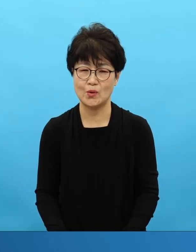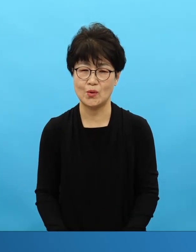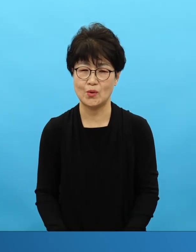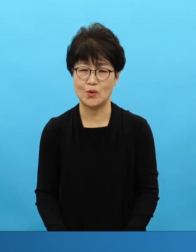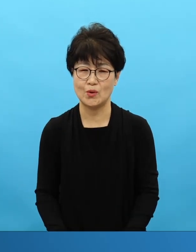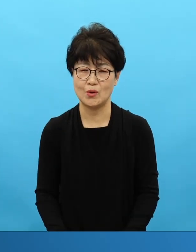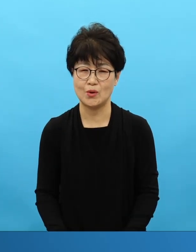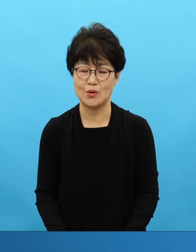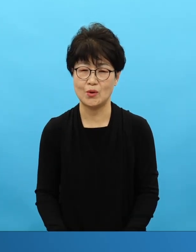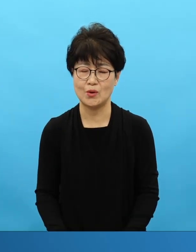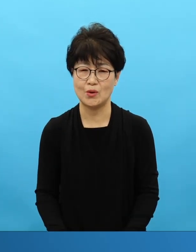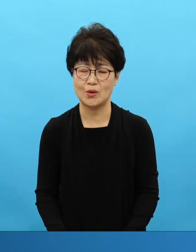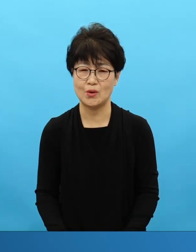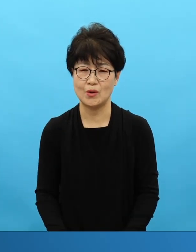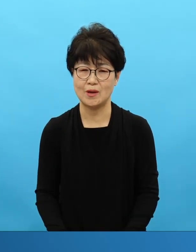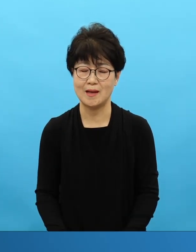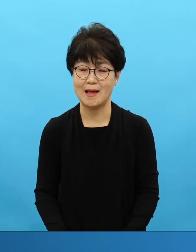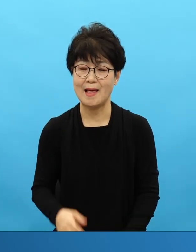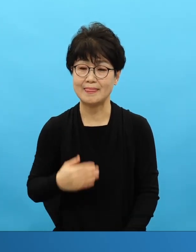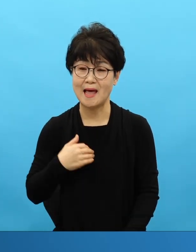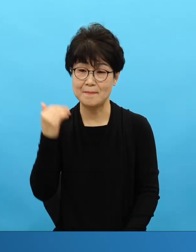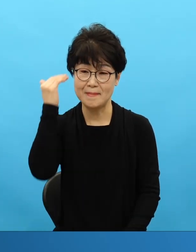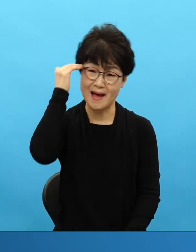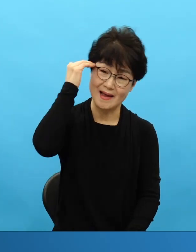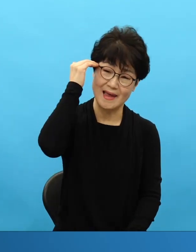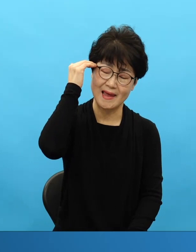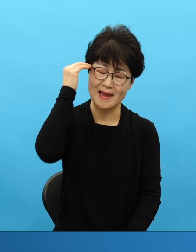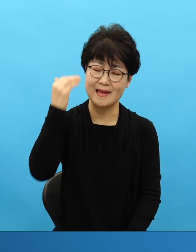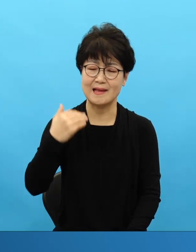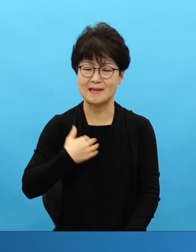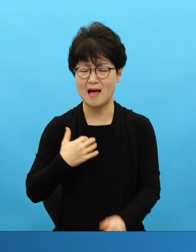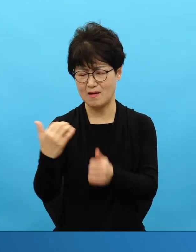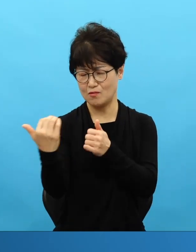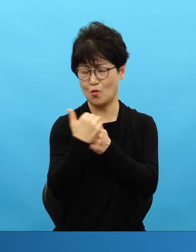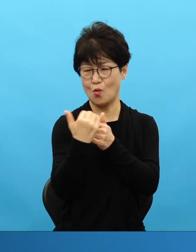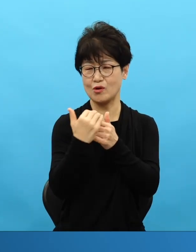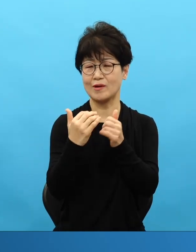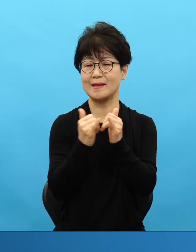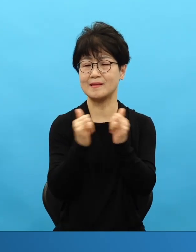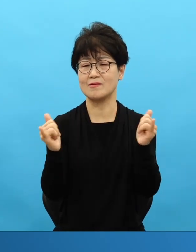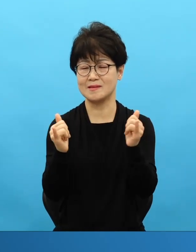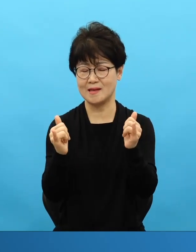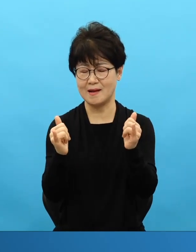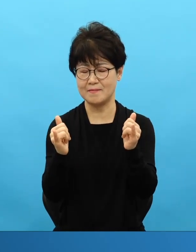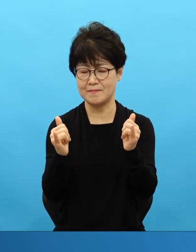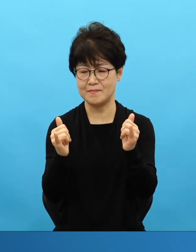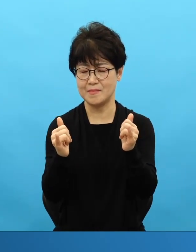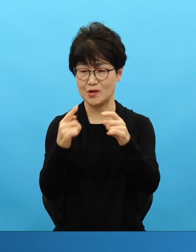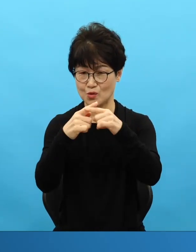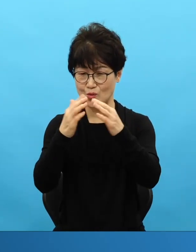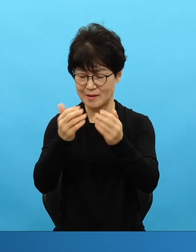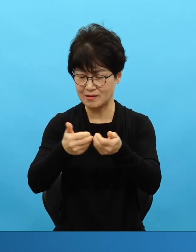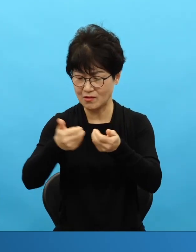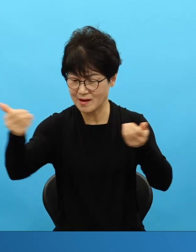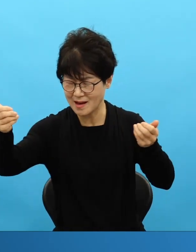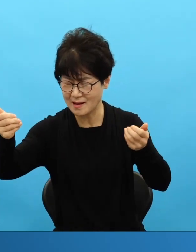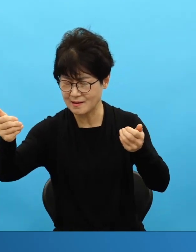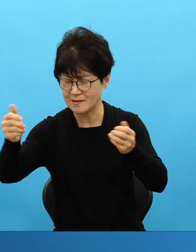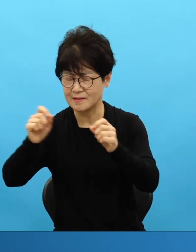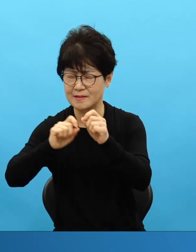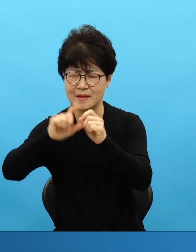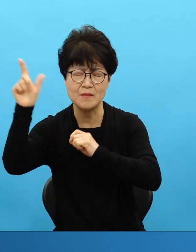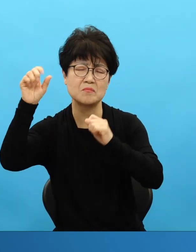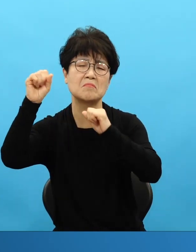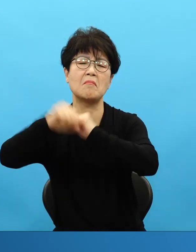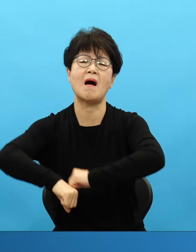못 하고 다 갔어요. 걱정하지 마세요. The evidence is that I'm evangelizing even now, but the people that attack me, they don't evangelize now. They